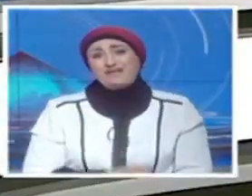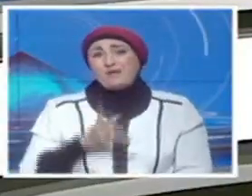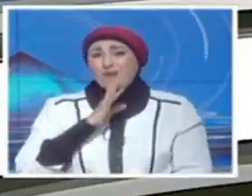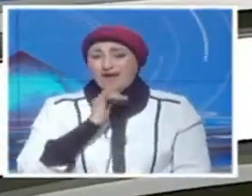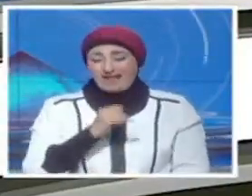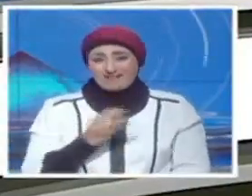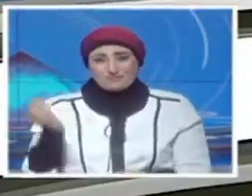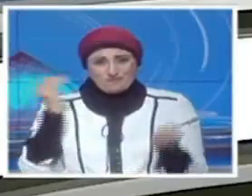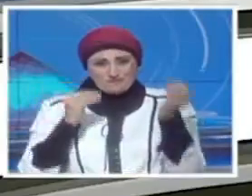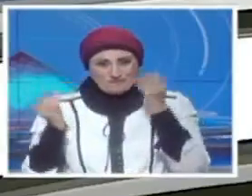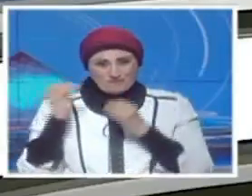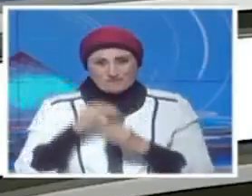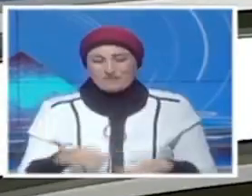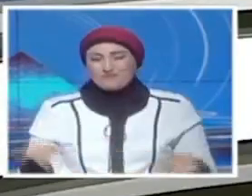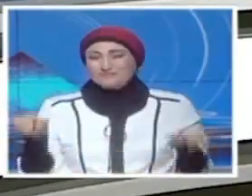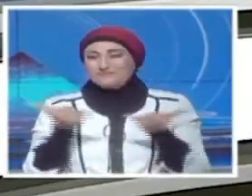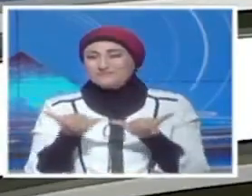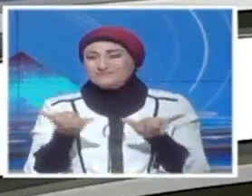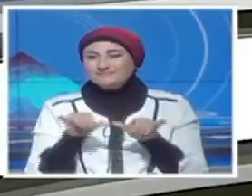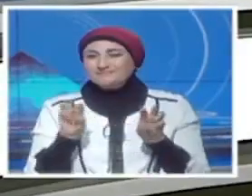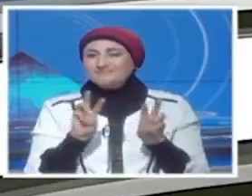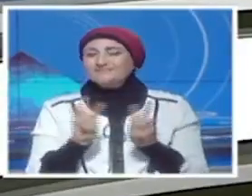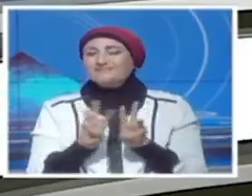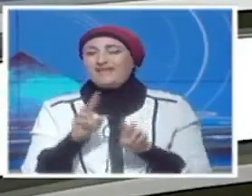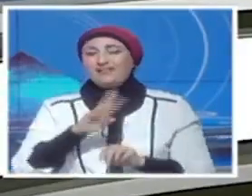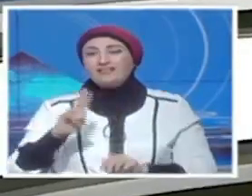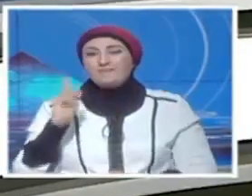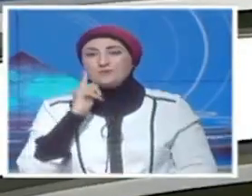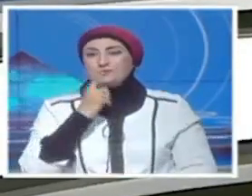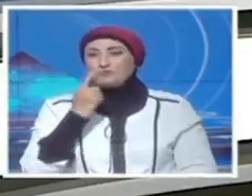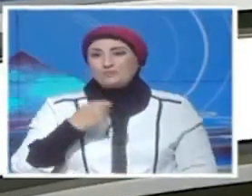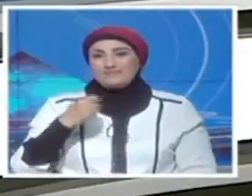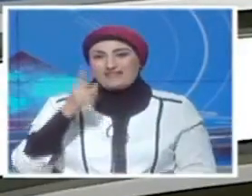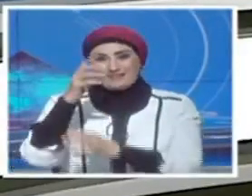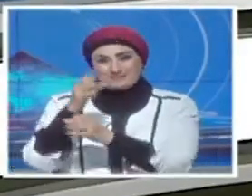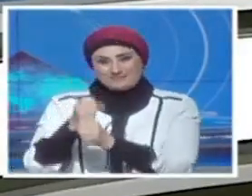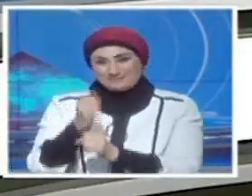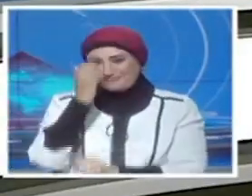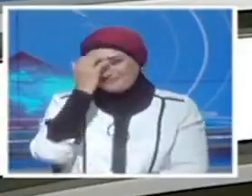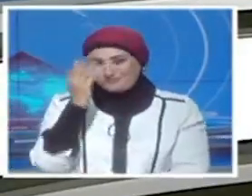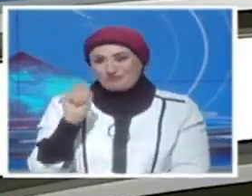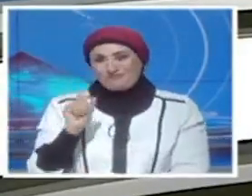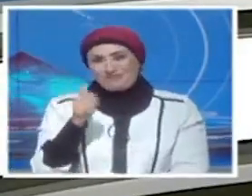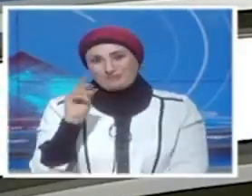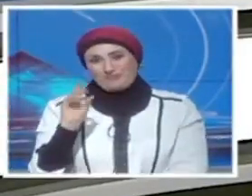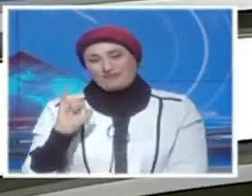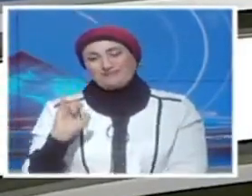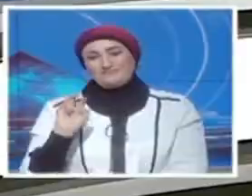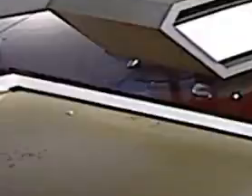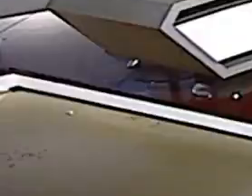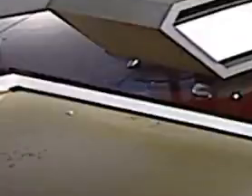ودوما المزيد في موقعنا مسبيرو.eg. شكرا لحضرتك. شكرا لك مولاي.